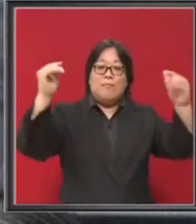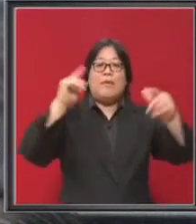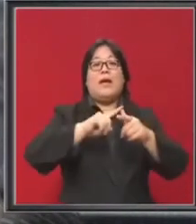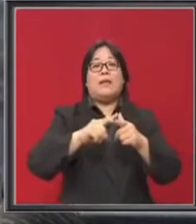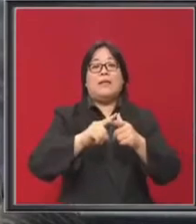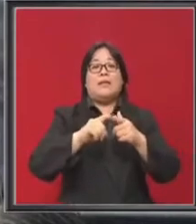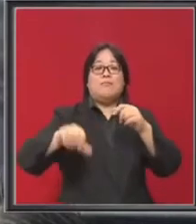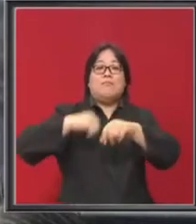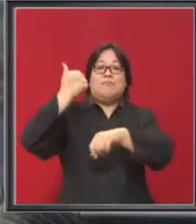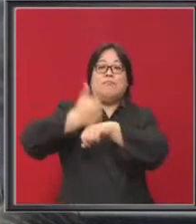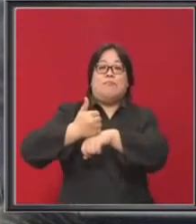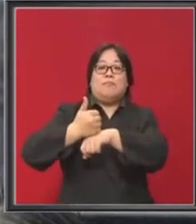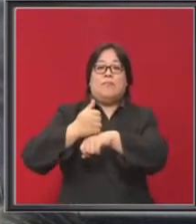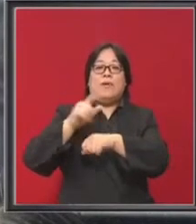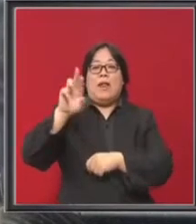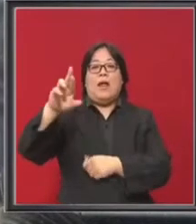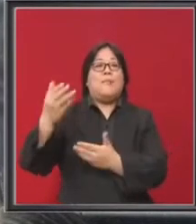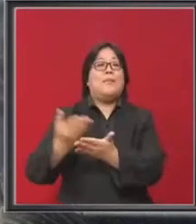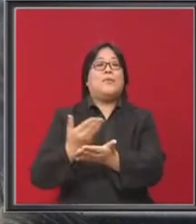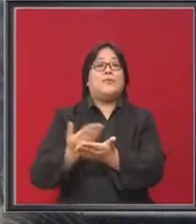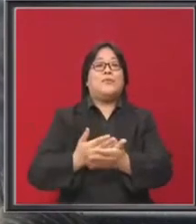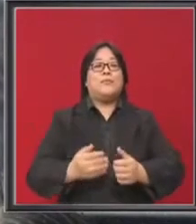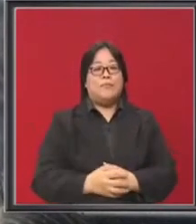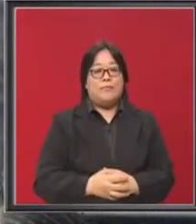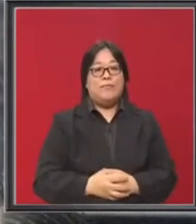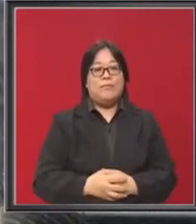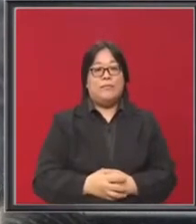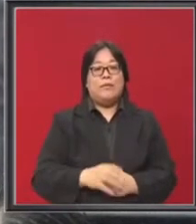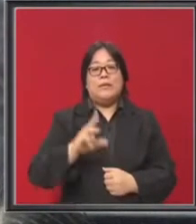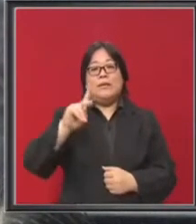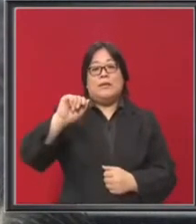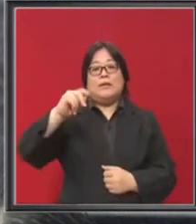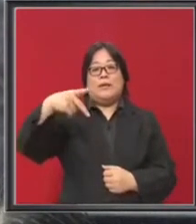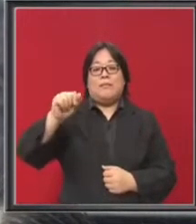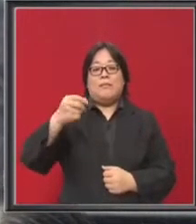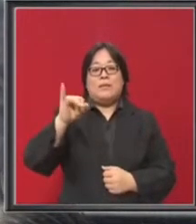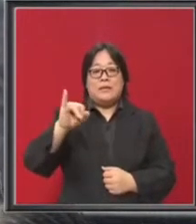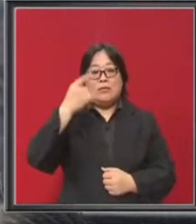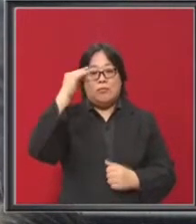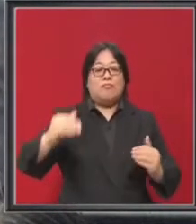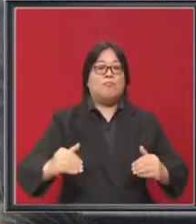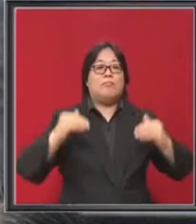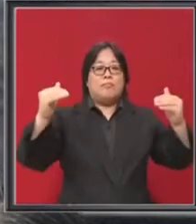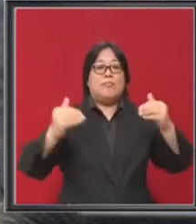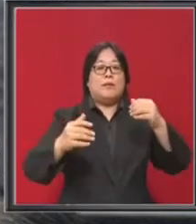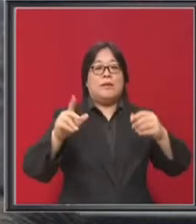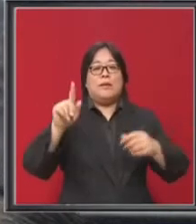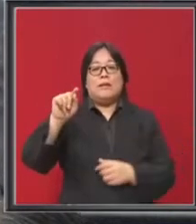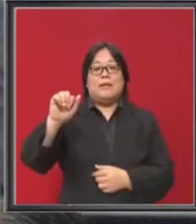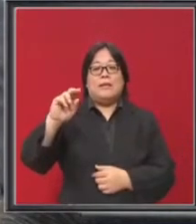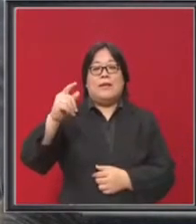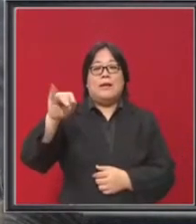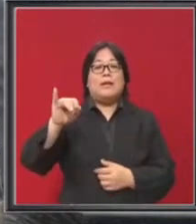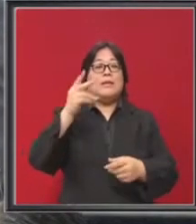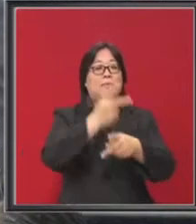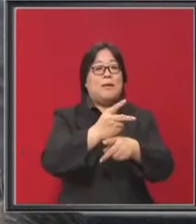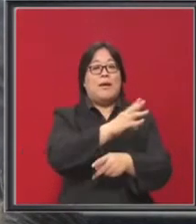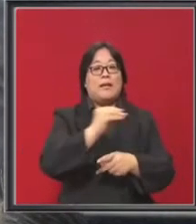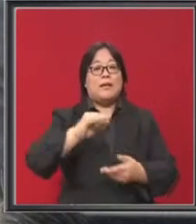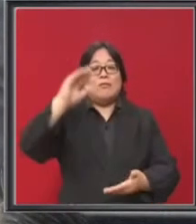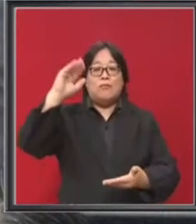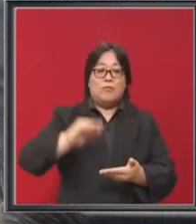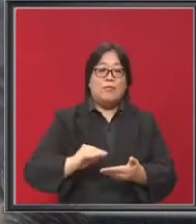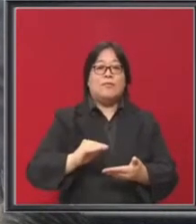Dias De atau pembinaan er yang baru the capacity meningkatkan kapasitas simpanan dan